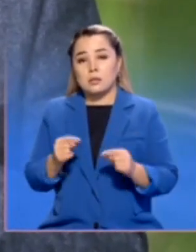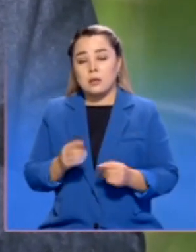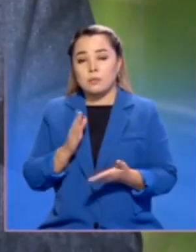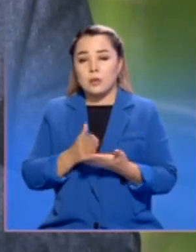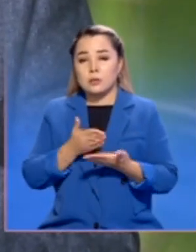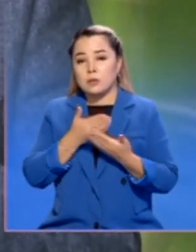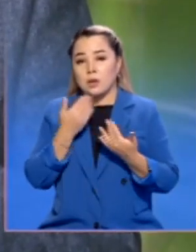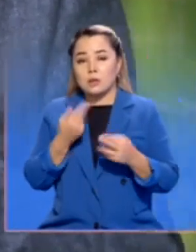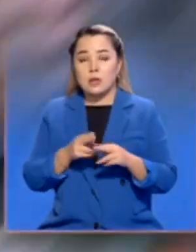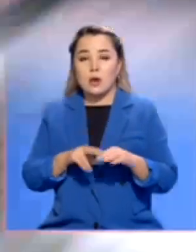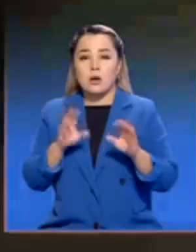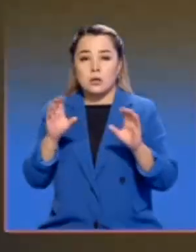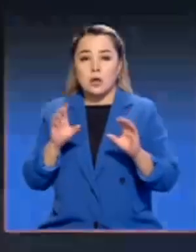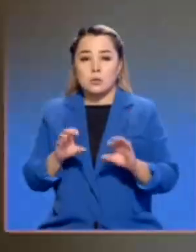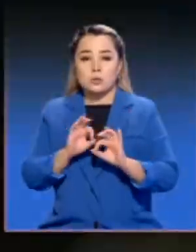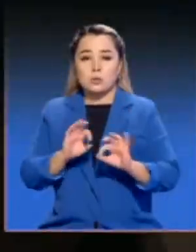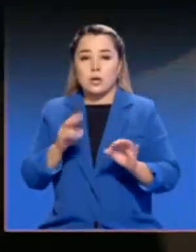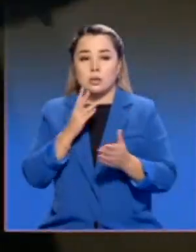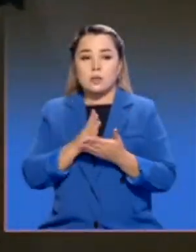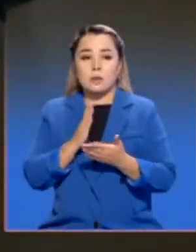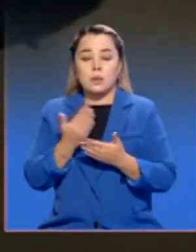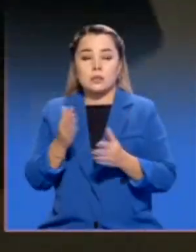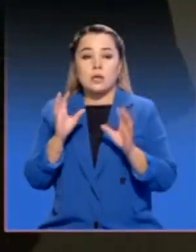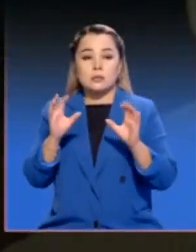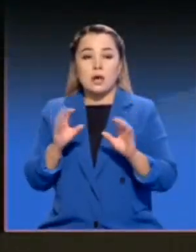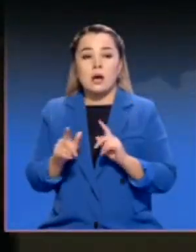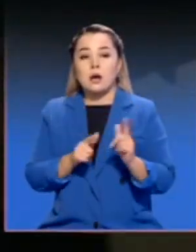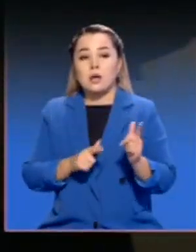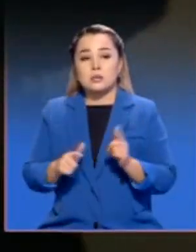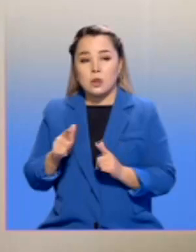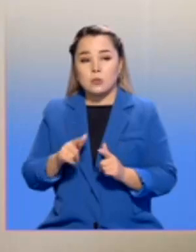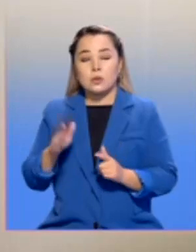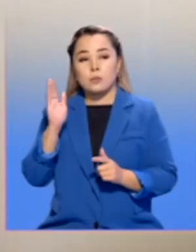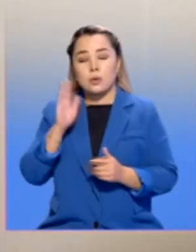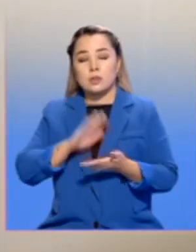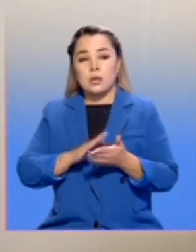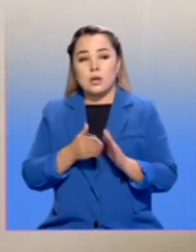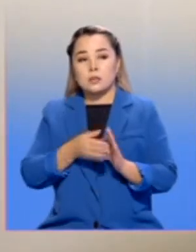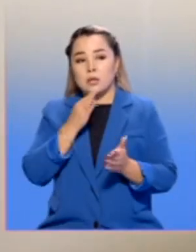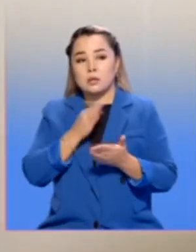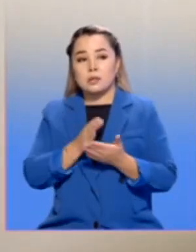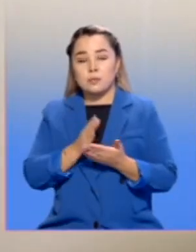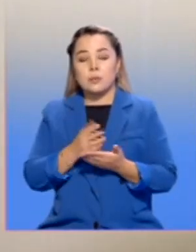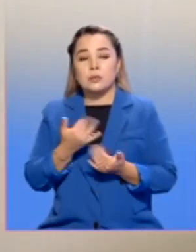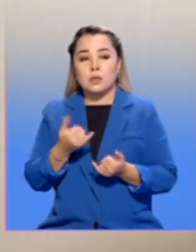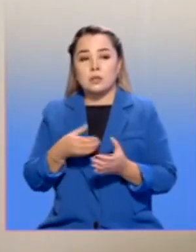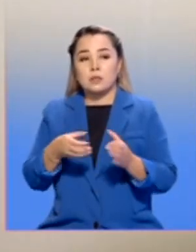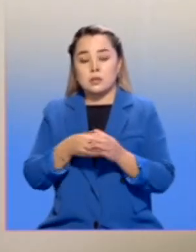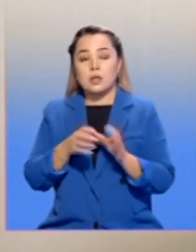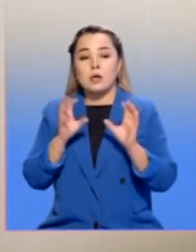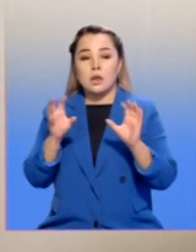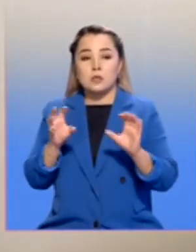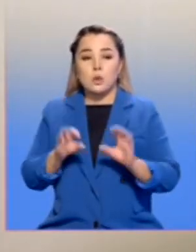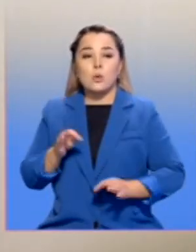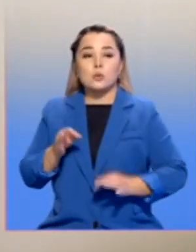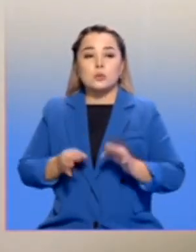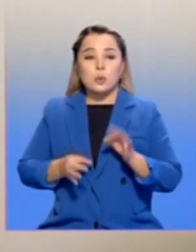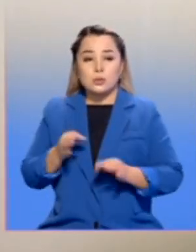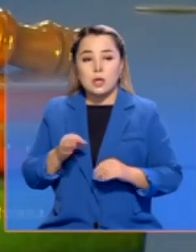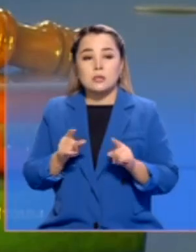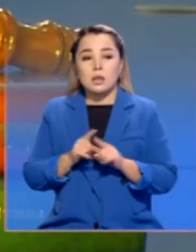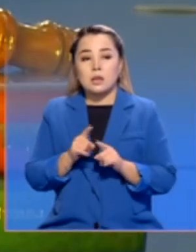ме, конституцияға бітті. Заң әзірлеушілер ендігіде алдартын ойлай бастайды. Себебі желкесінен конституциялық сот,